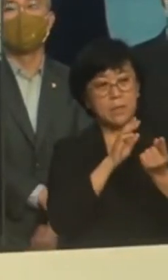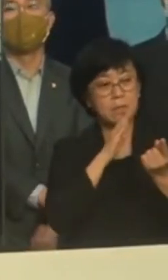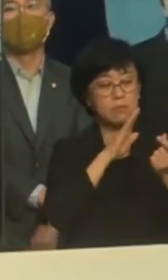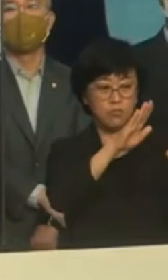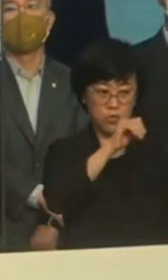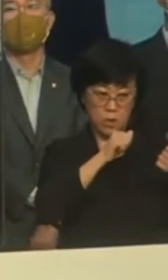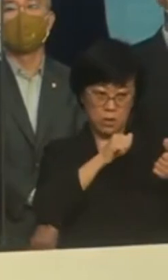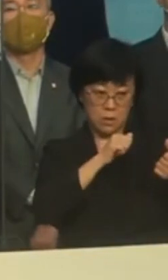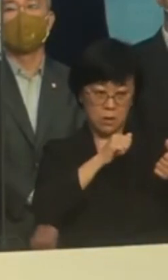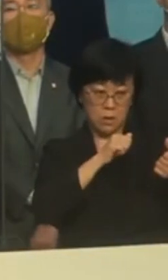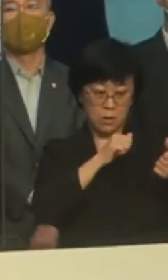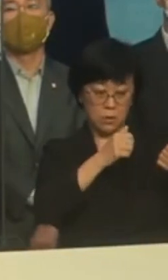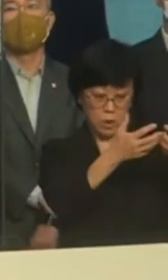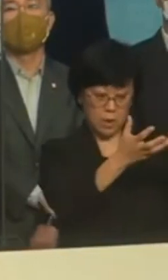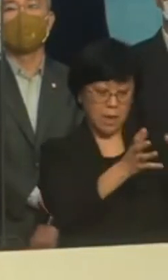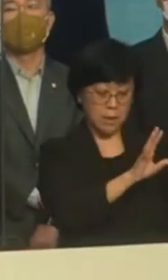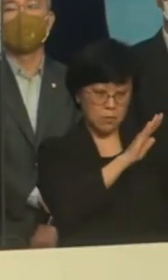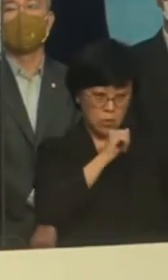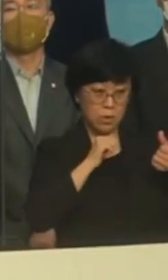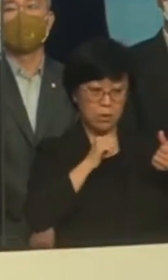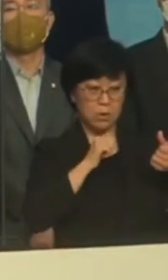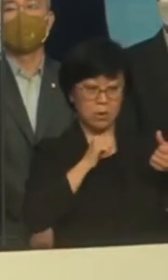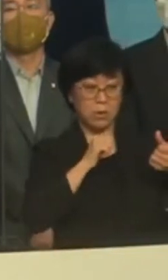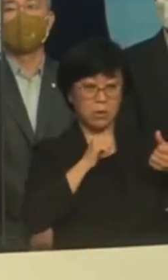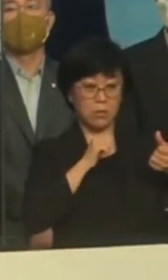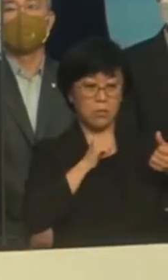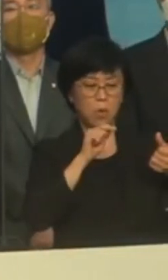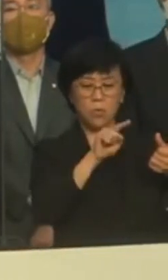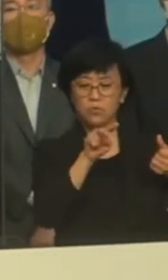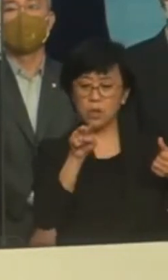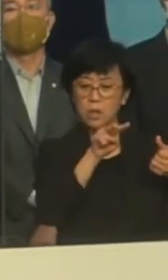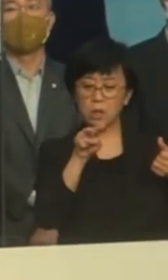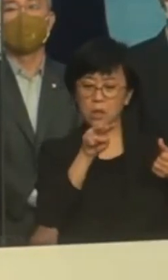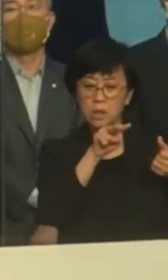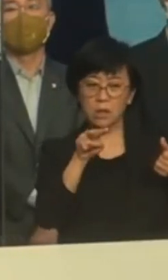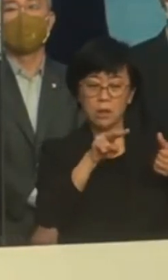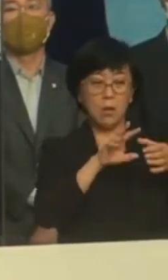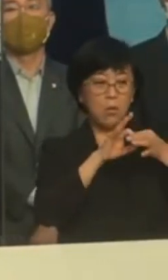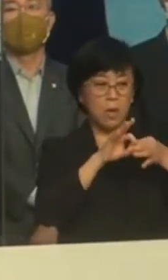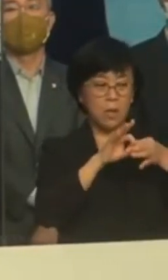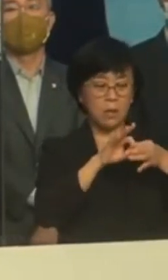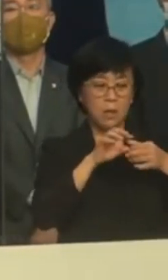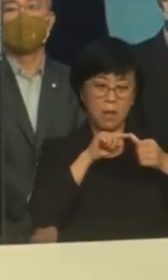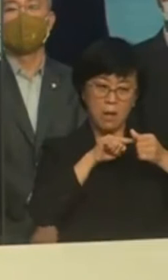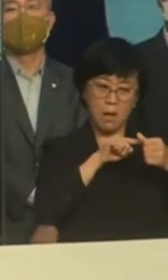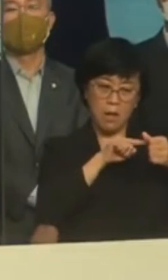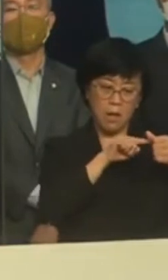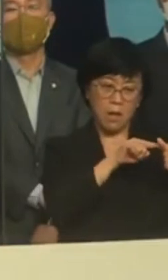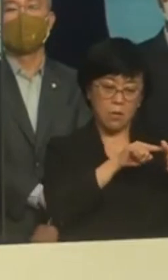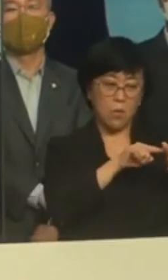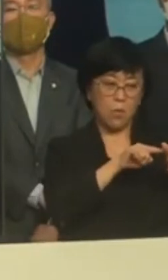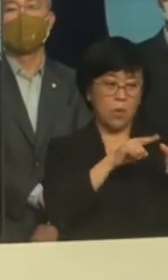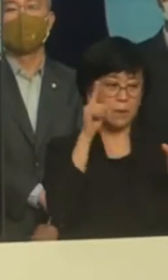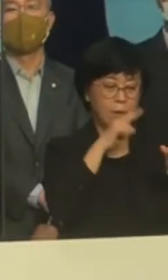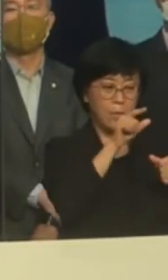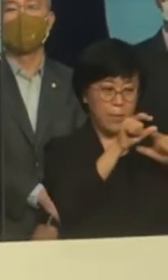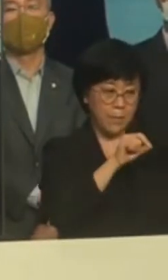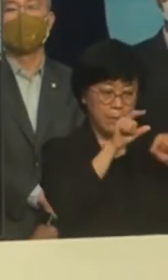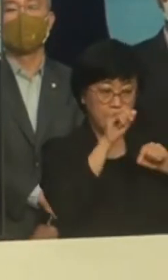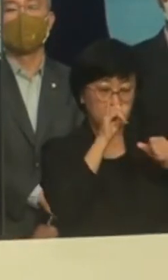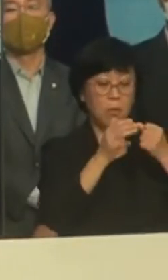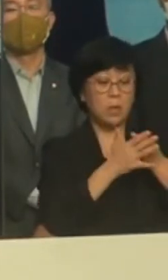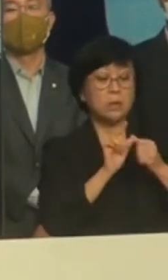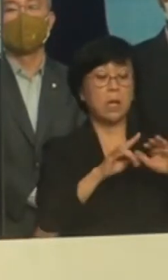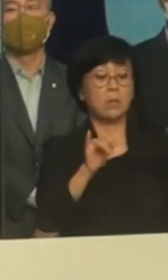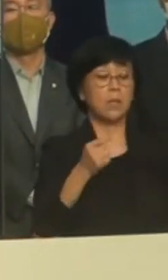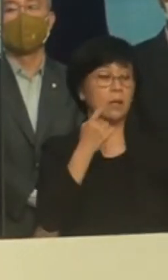불러다 놓고 또는 그 단체를 불러다 놓고 저 의원하고 관계를 강요하고 그 사람 약점을 캐고, 그래서 그